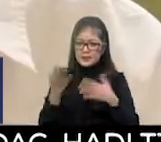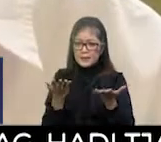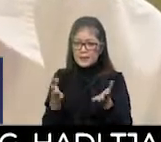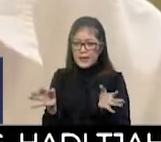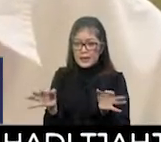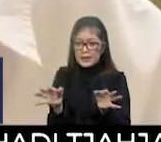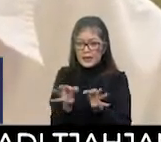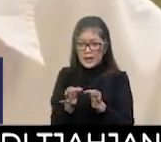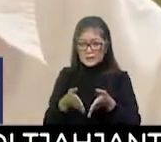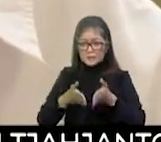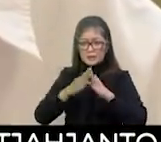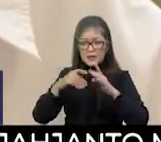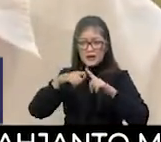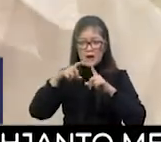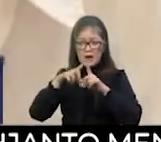kita ngebecak tekenin.